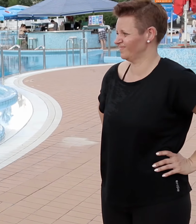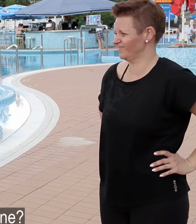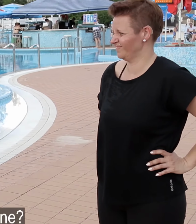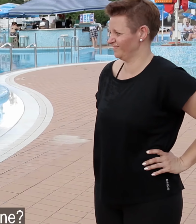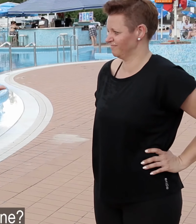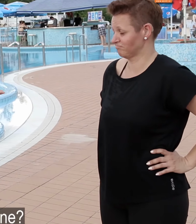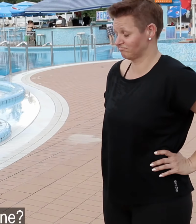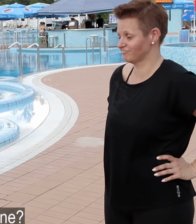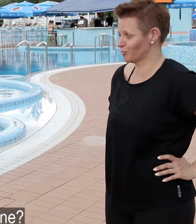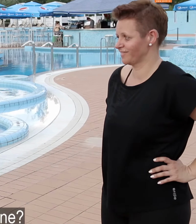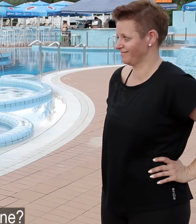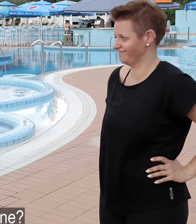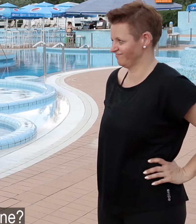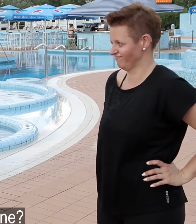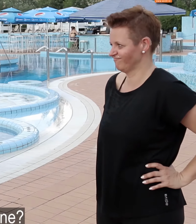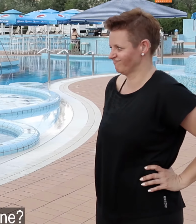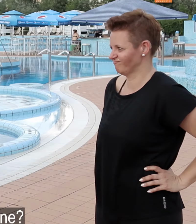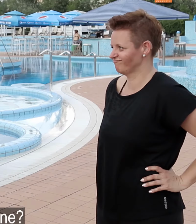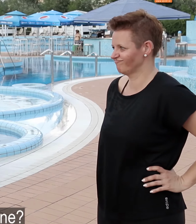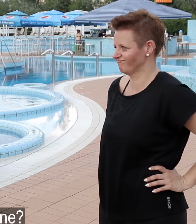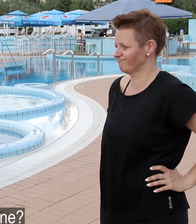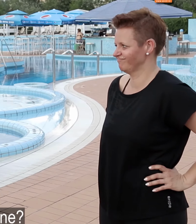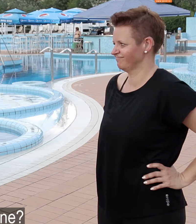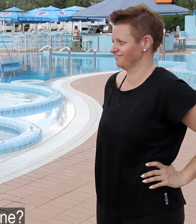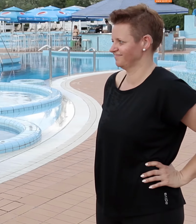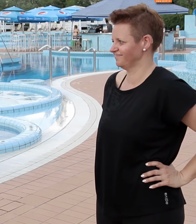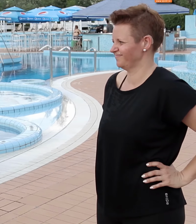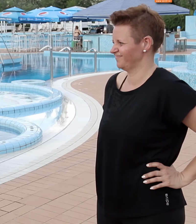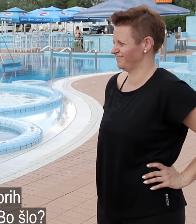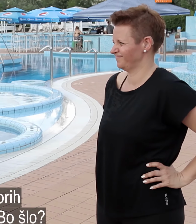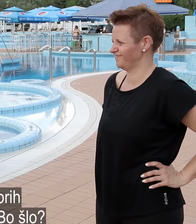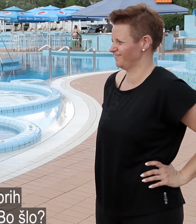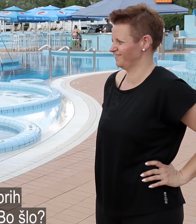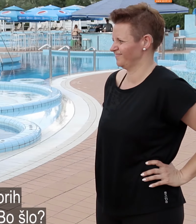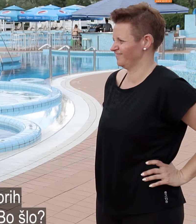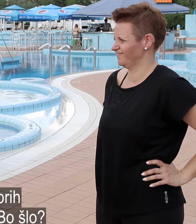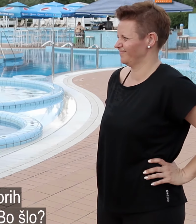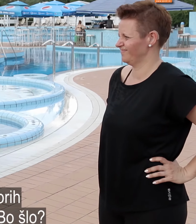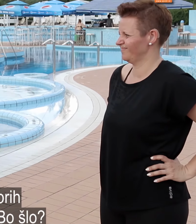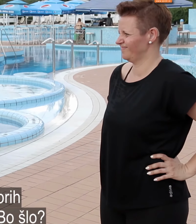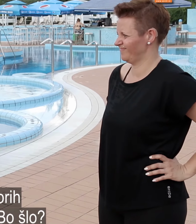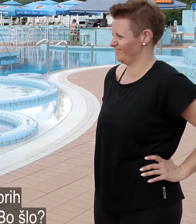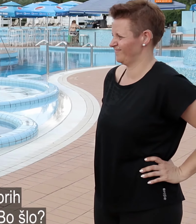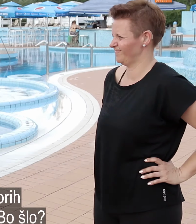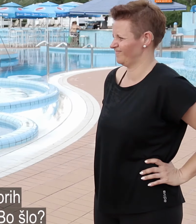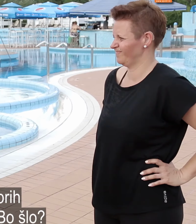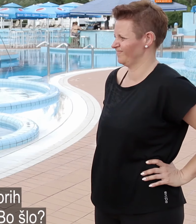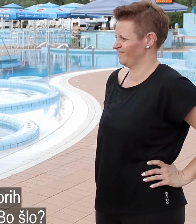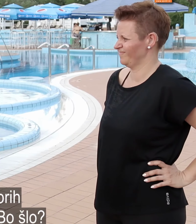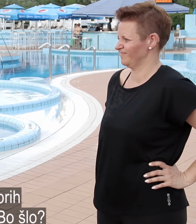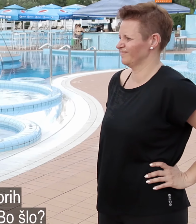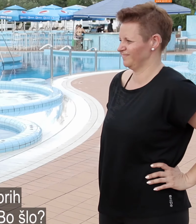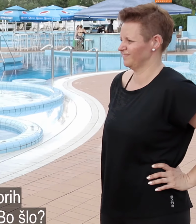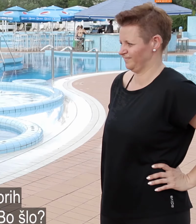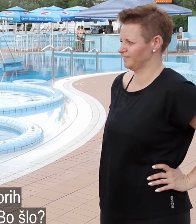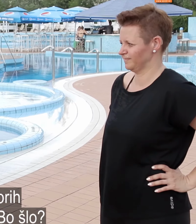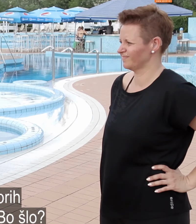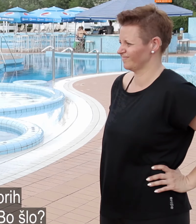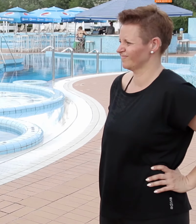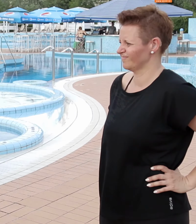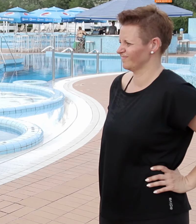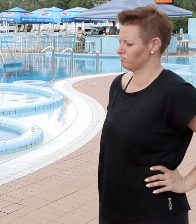Počutiš? Ne se te obračam. Gre? Ja, super, ne? Super, ne? Še cirka dobrih 25 minut je treninga. Dobre. In potem prite gor, ne se